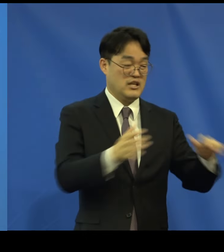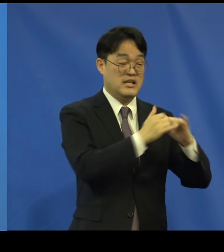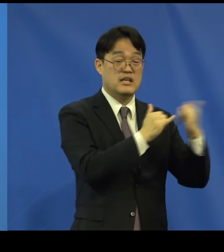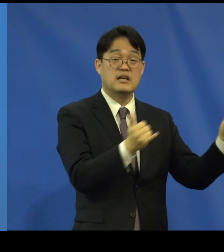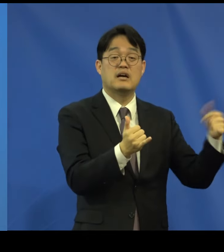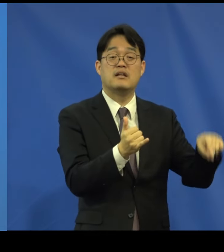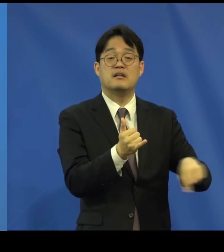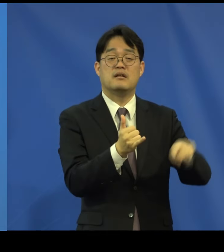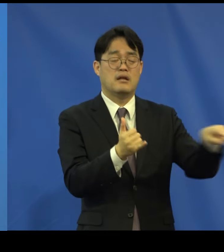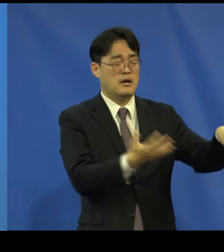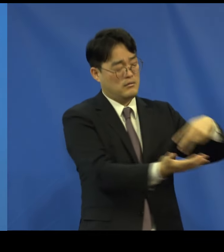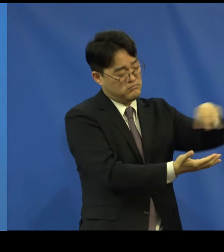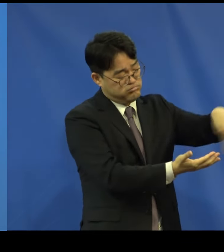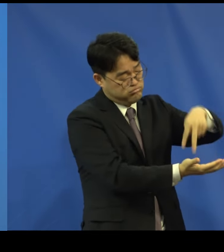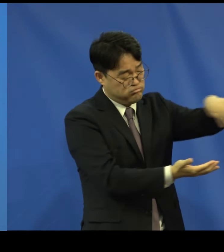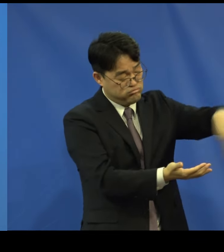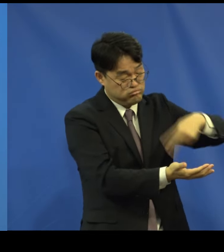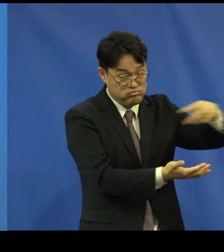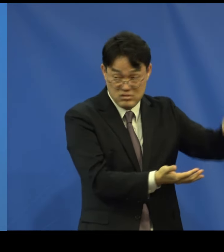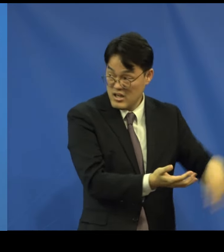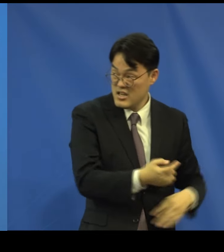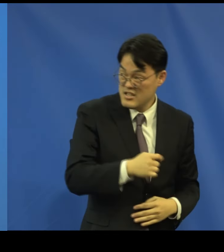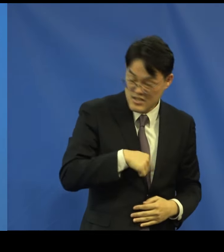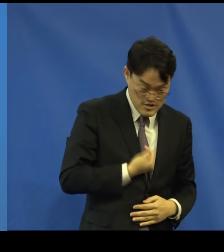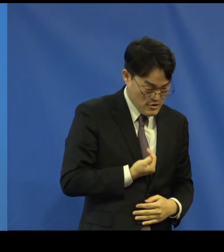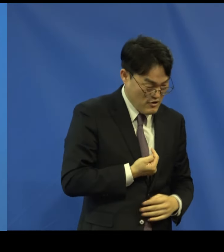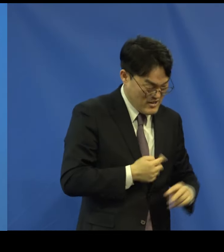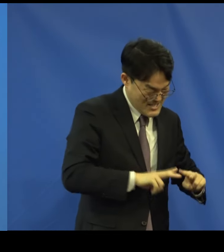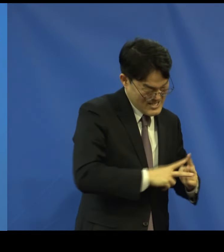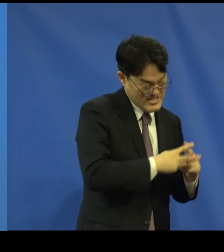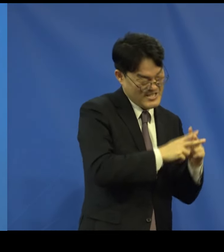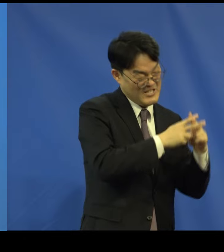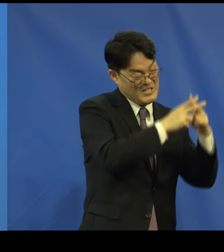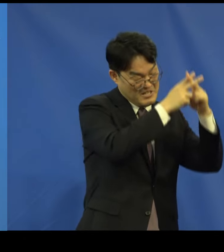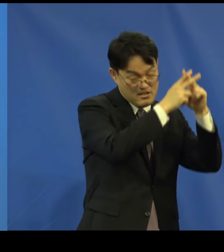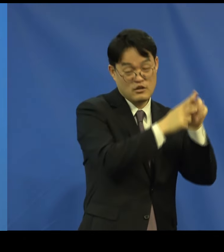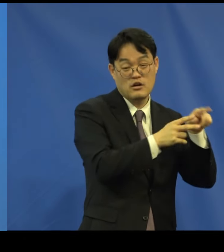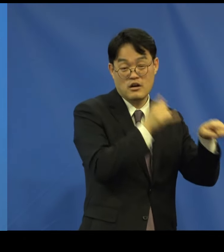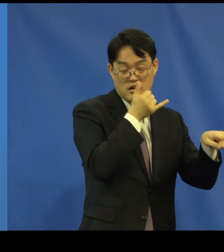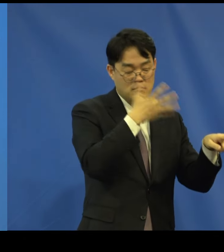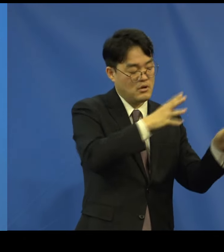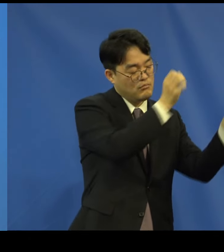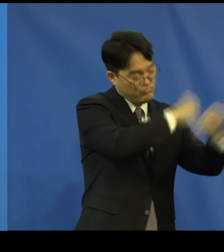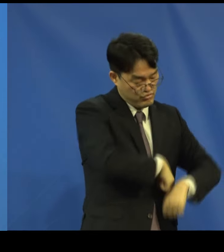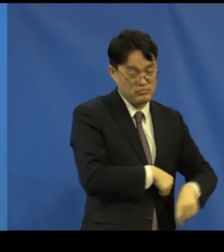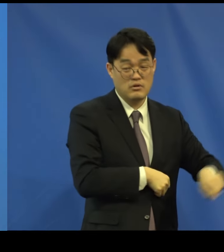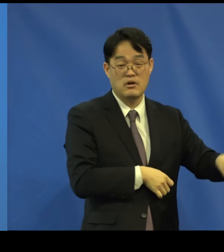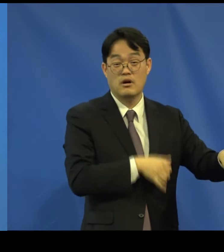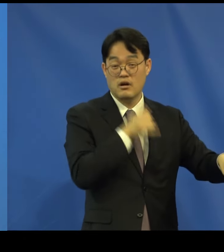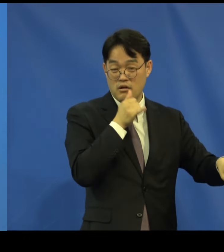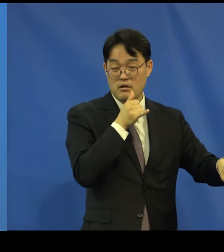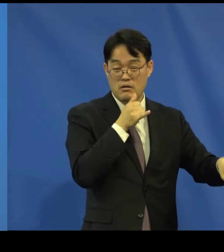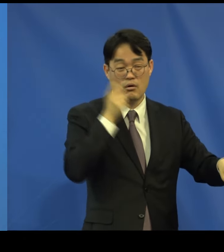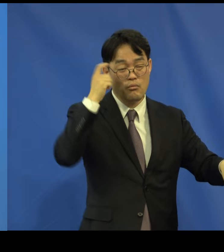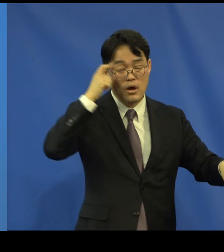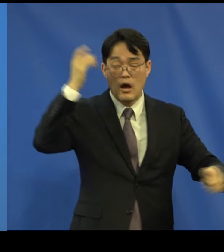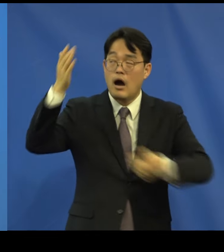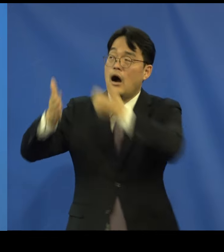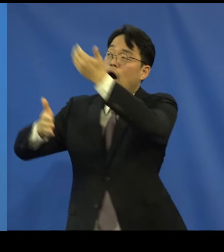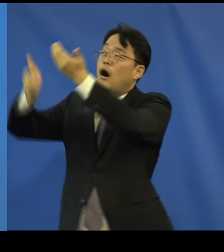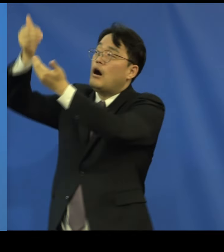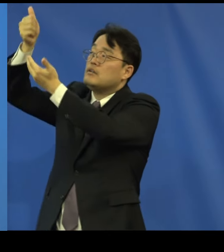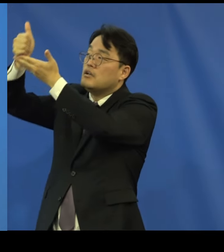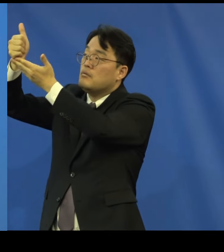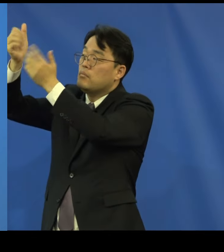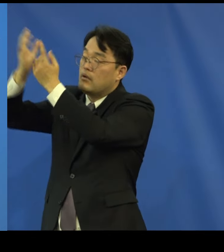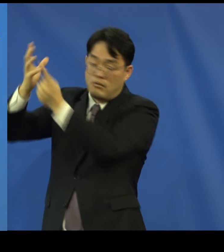못해요. 그래서 인간은 스스로의 도시를 만들었어요, 바벨. 그런데 그것이 무너졌어요. 하나님을 떠나서 집은 온전히 세워지지 않음을 보여줍니다.